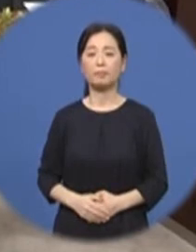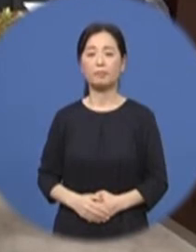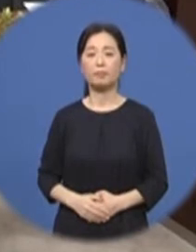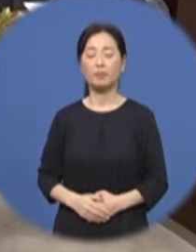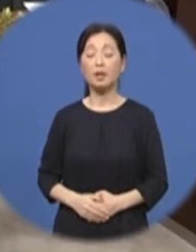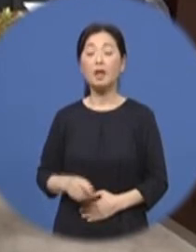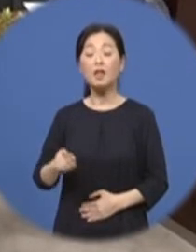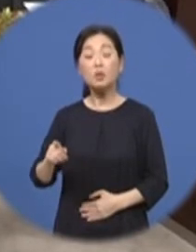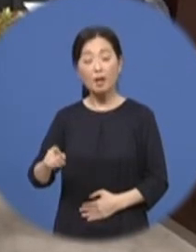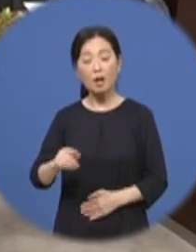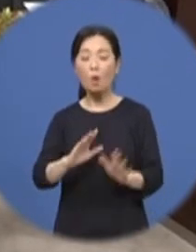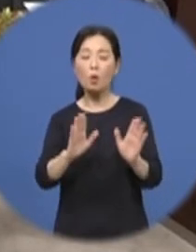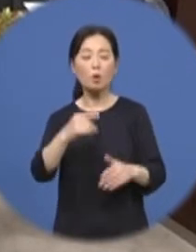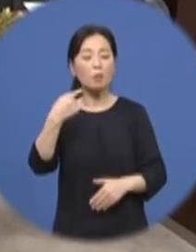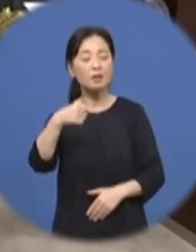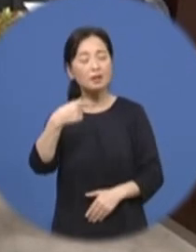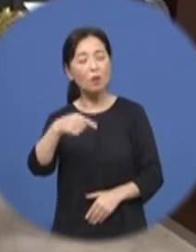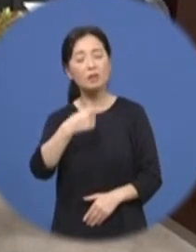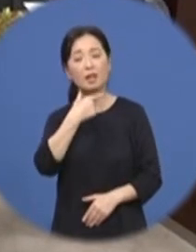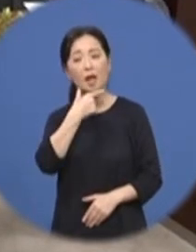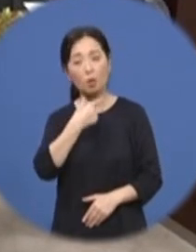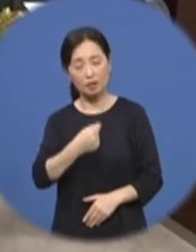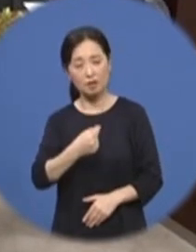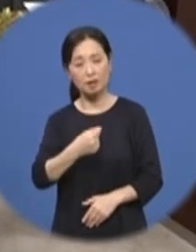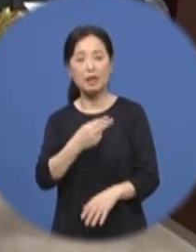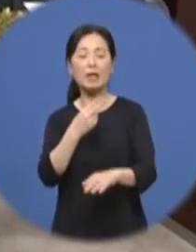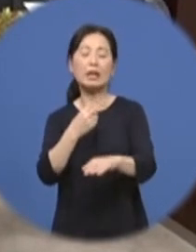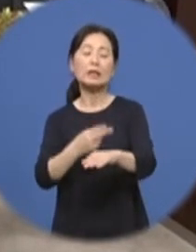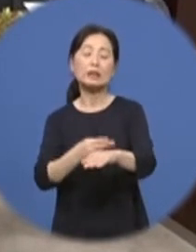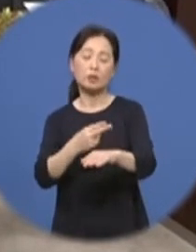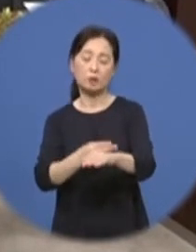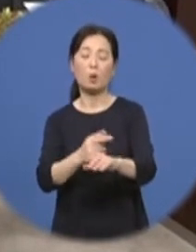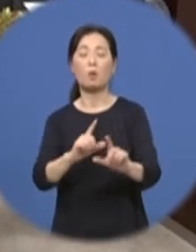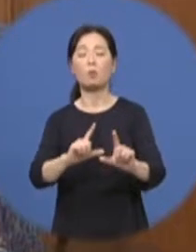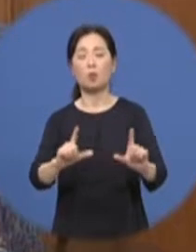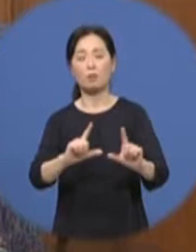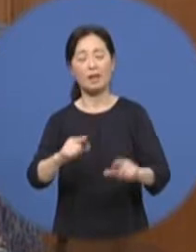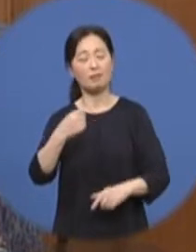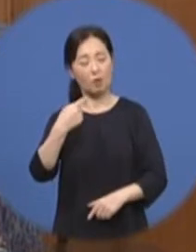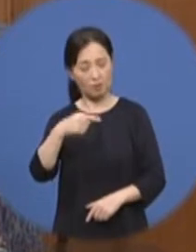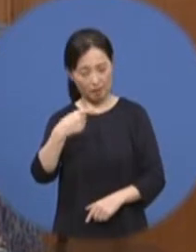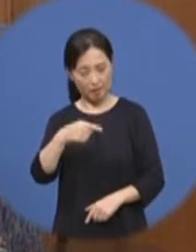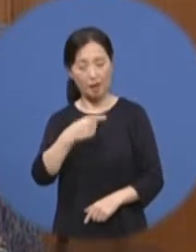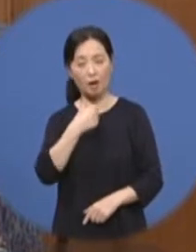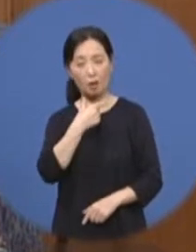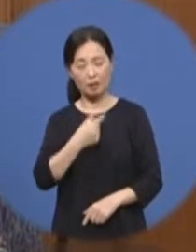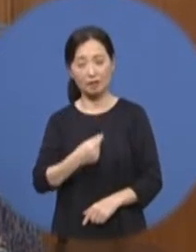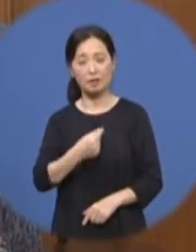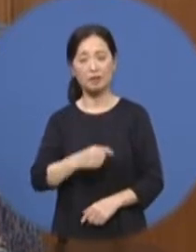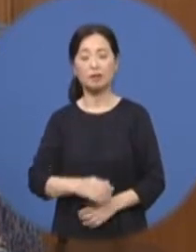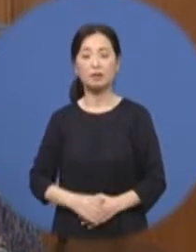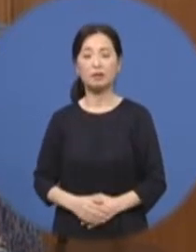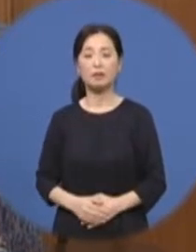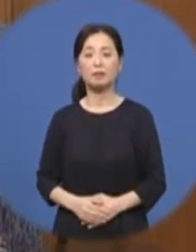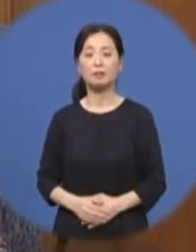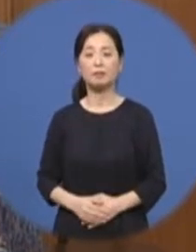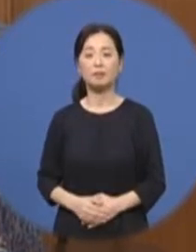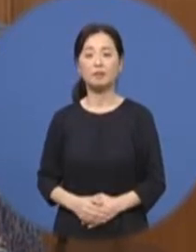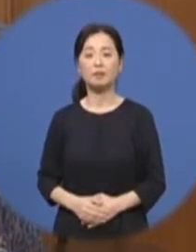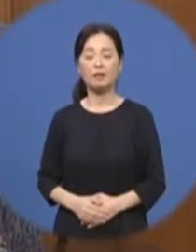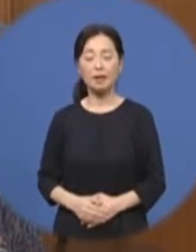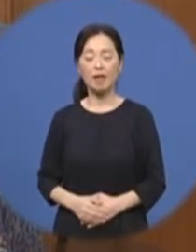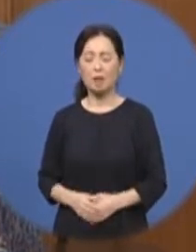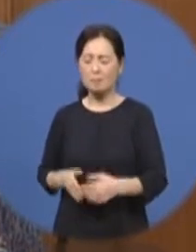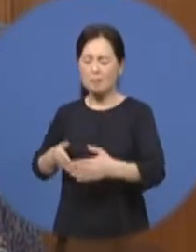教えてやってほしいと思うんですね。技術もさることながらなんですけれども、そして何かこうぶつかった時